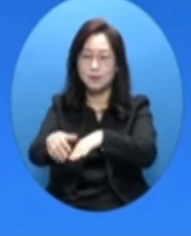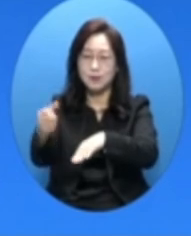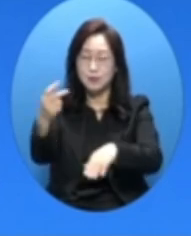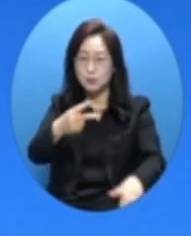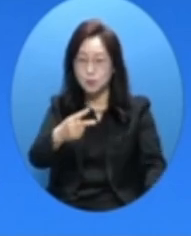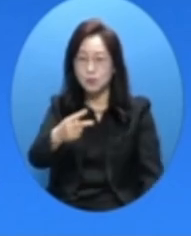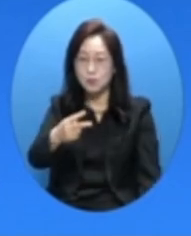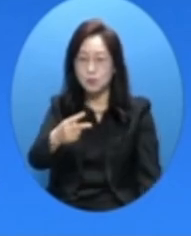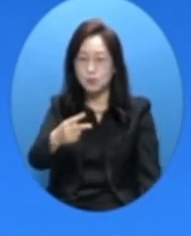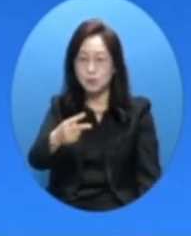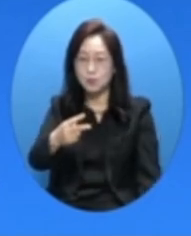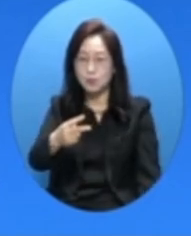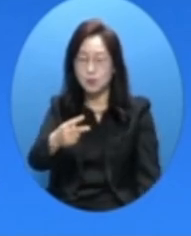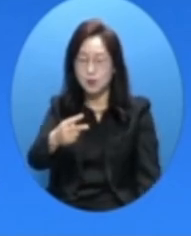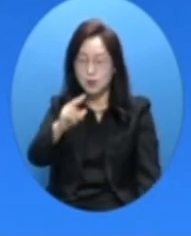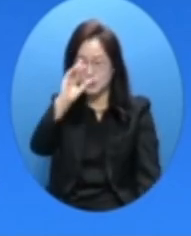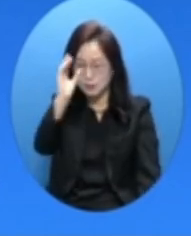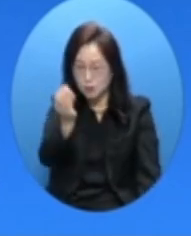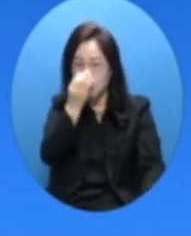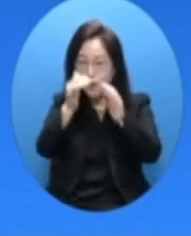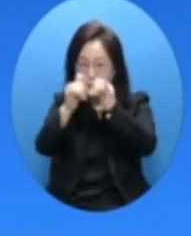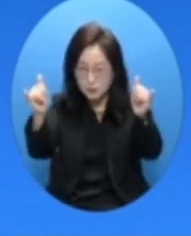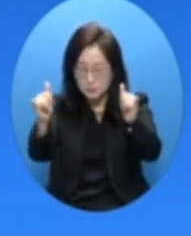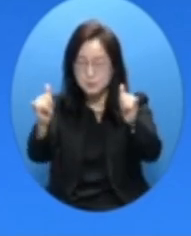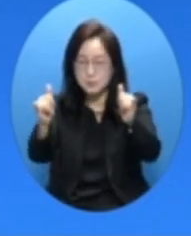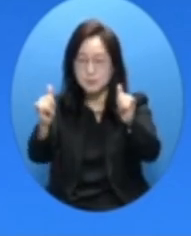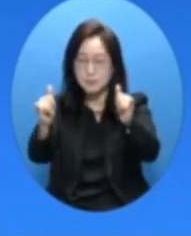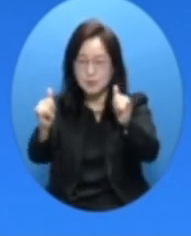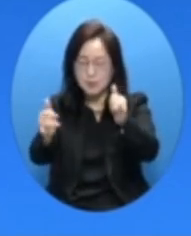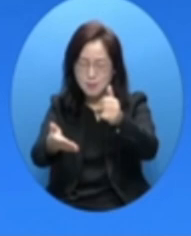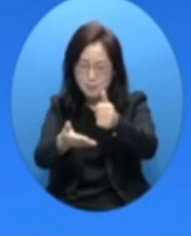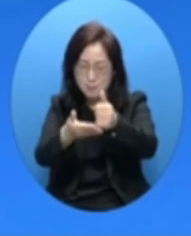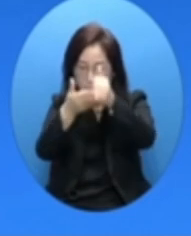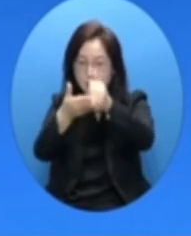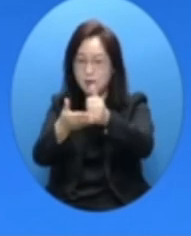성 베드로 성장을 증축하게 해서 면접을 팔면서